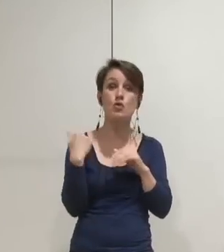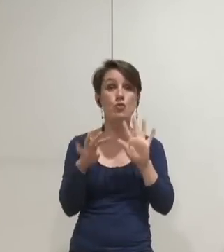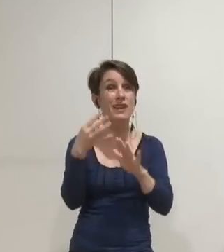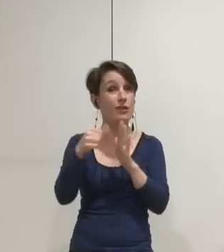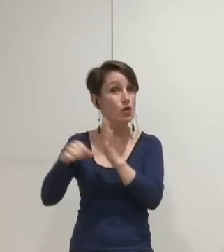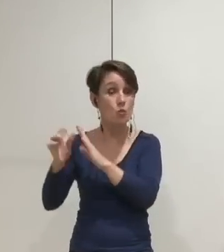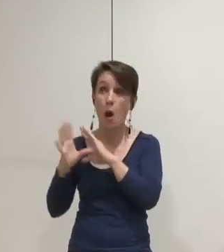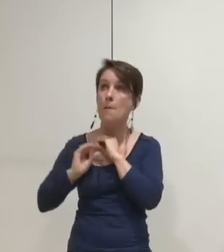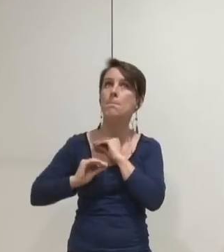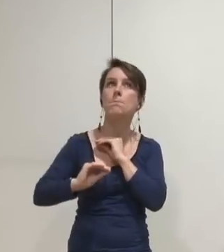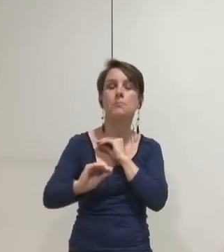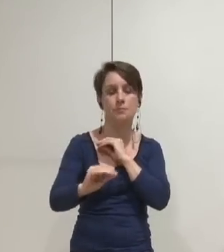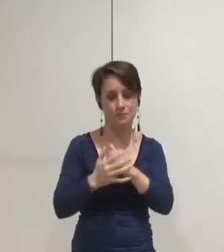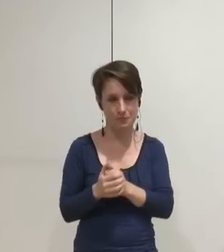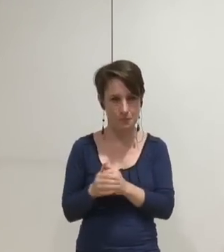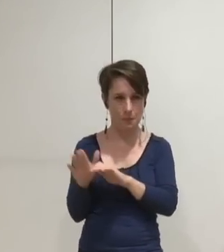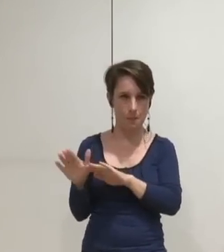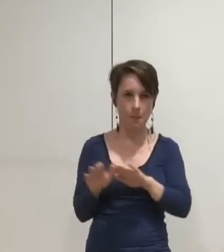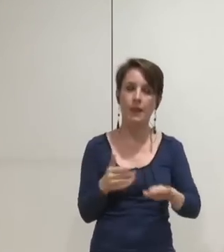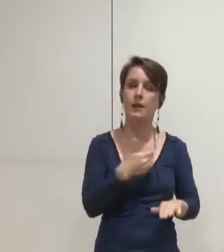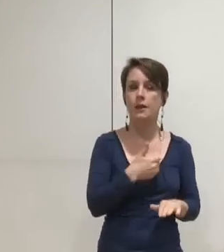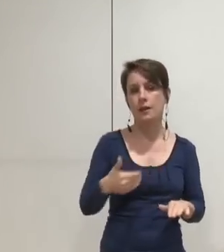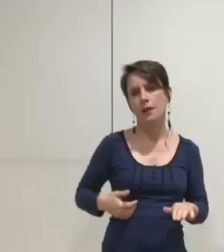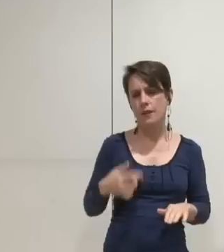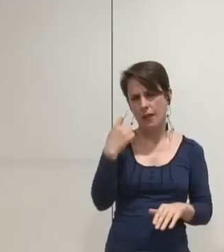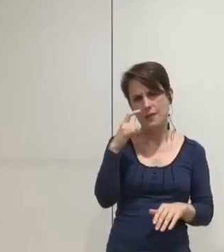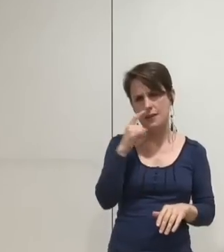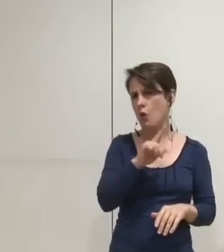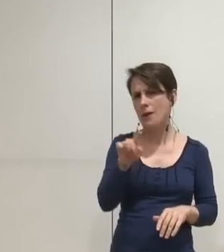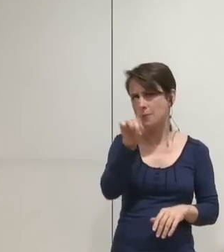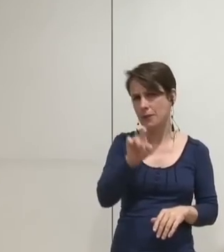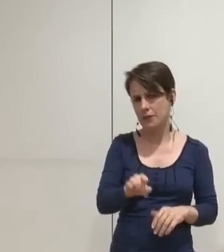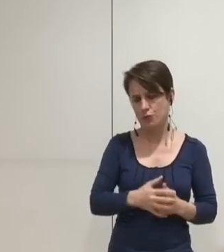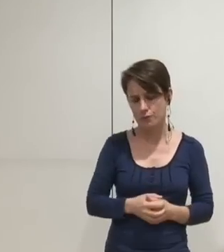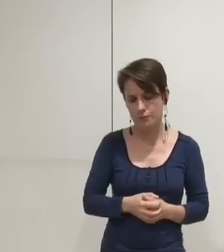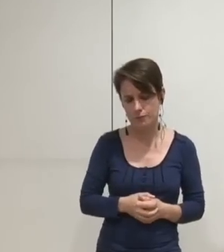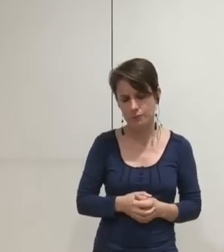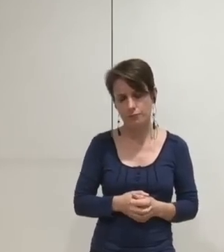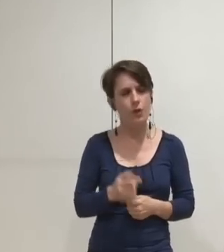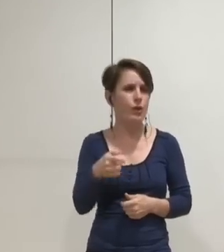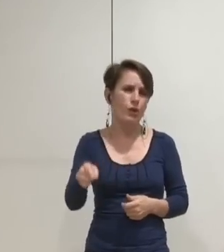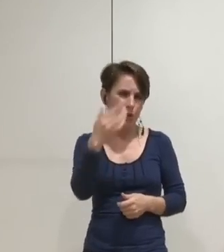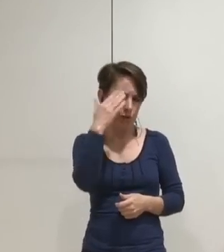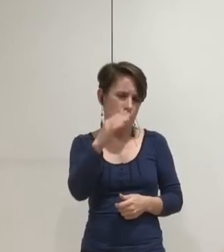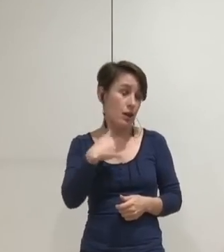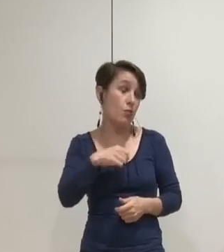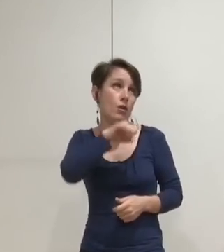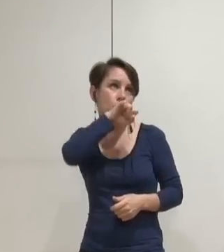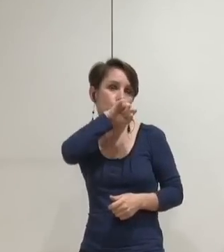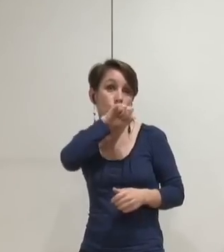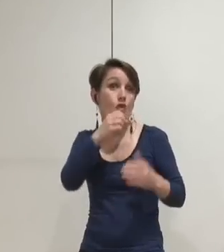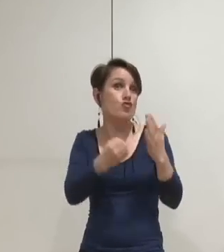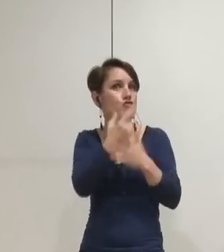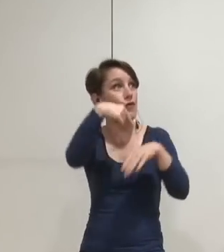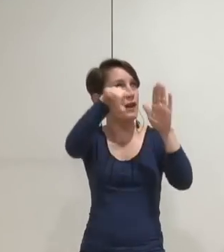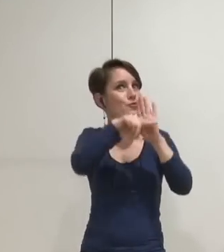alors je termine par une remarque qui n'est pas une question vous savez mon intérêt à découvrir les mesures sociales nouvelles que vous avez